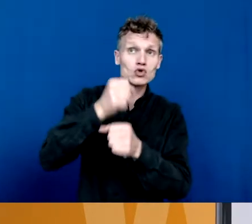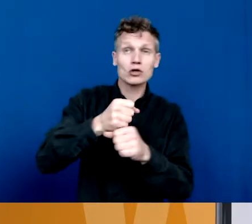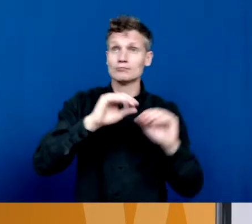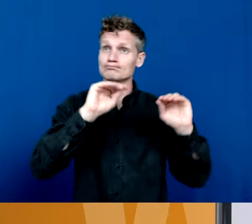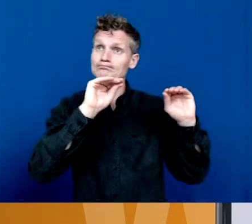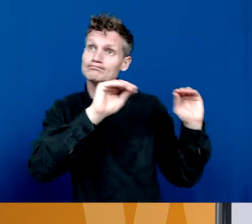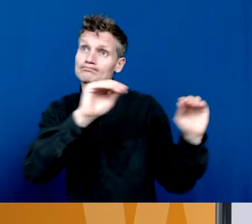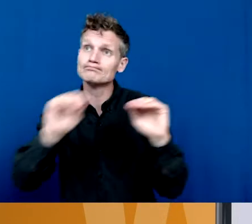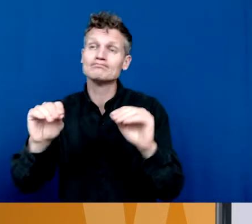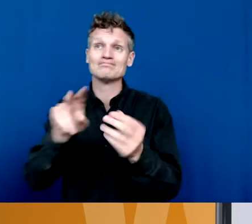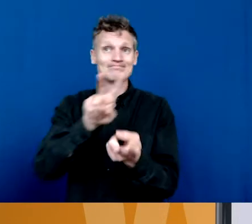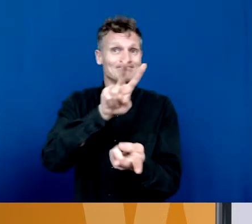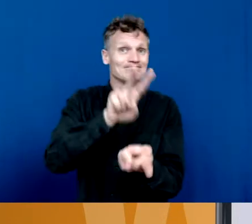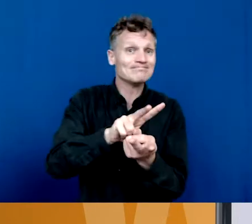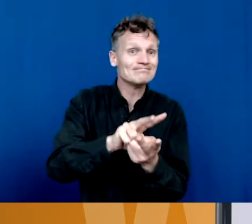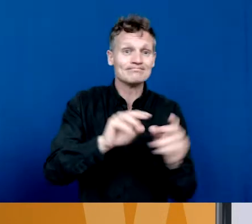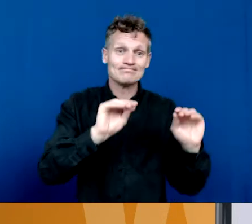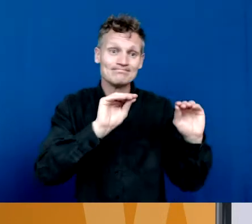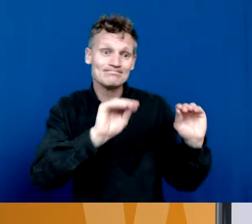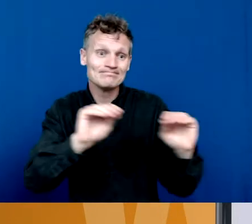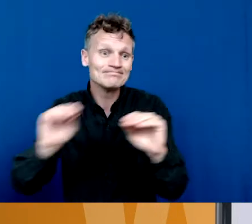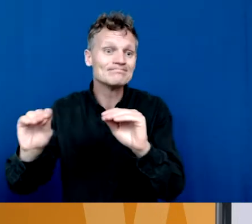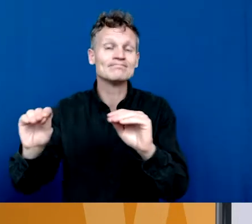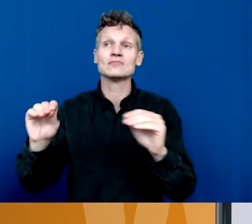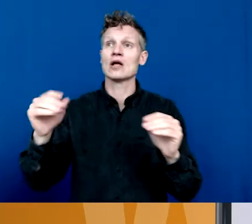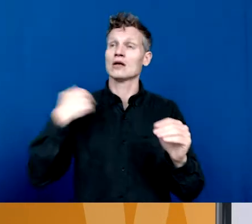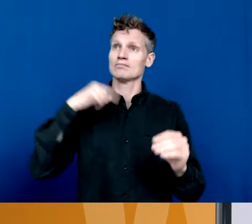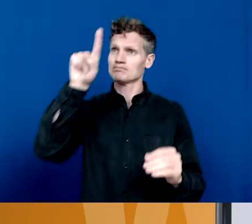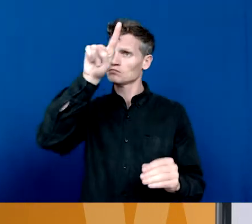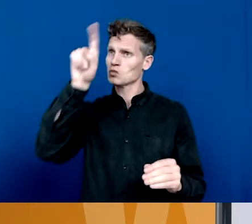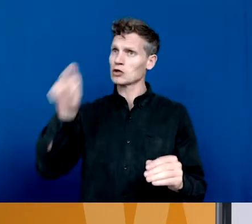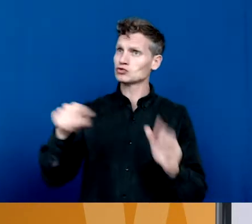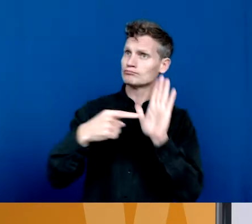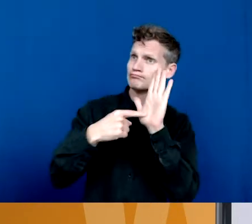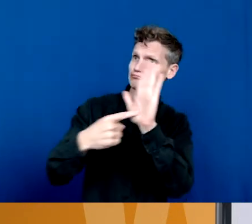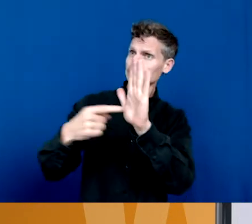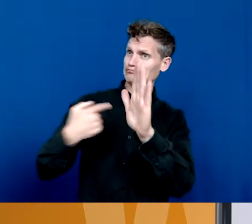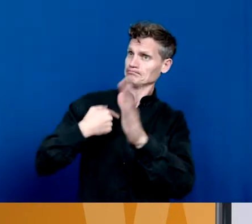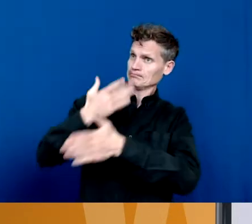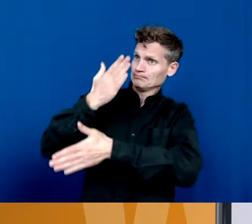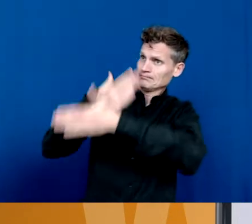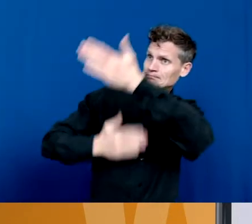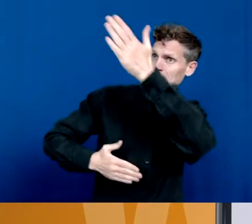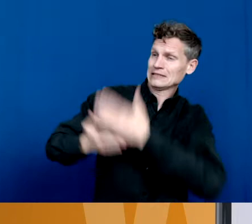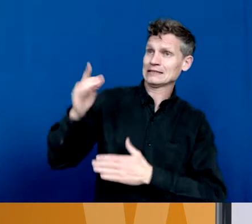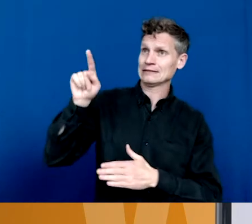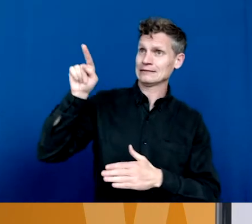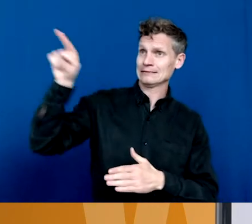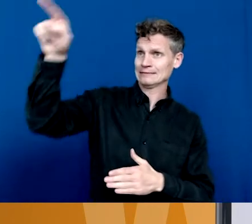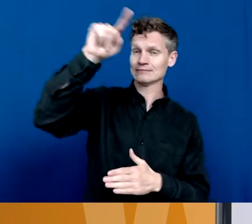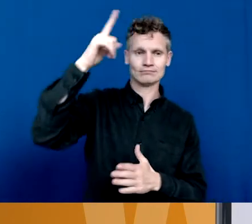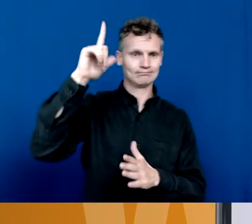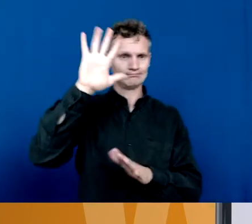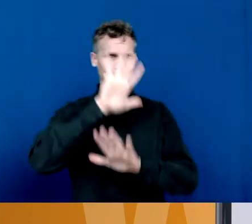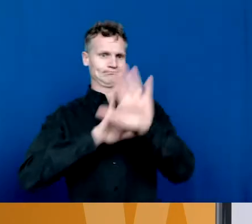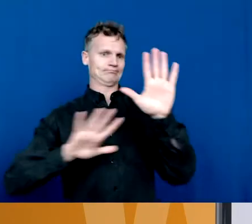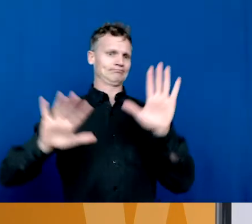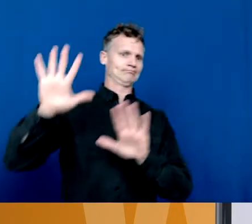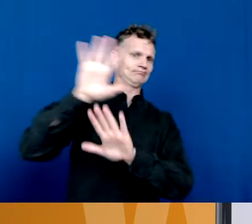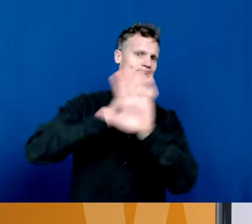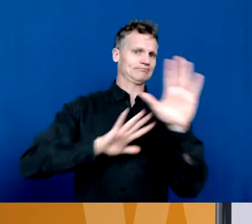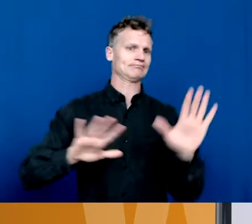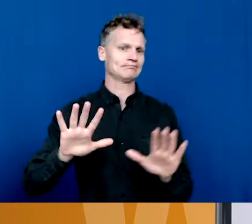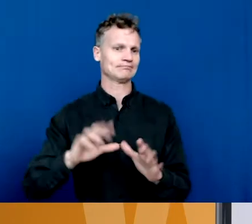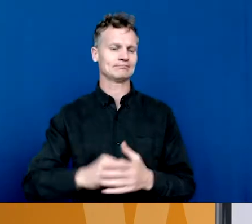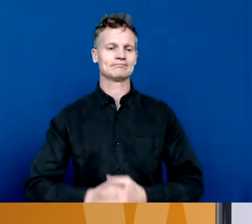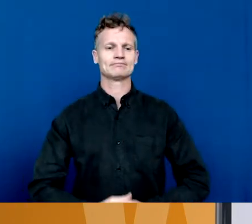professionnels qui travaillent dans le domaine de la sexualité sont très mal préparés sur la façon de réagir, de travailler lorsqu'une